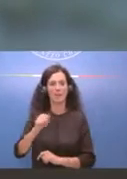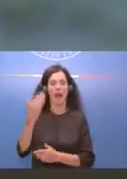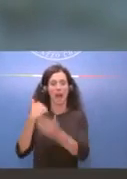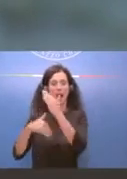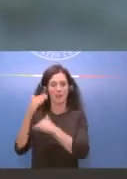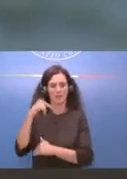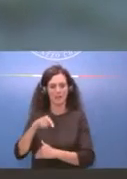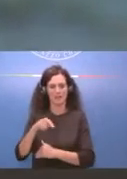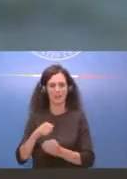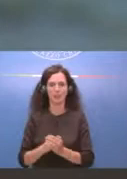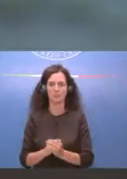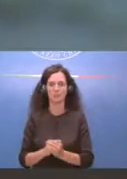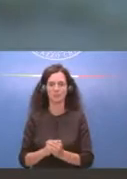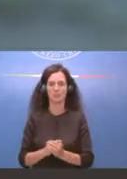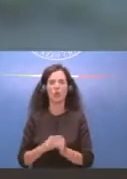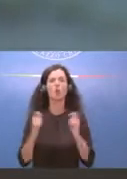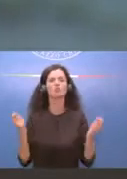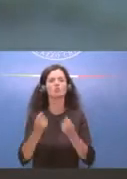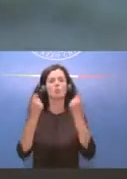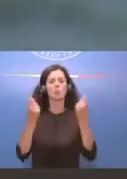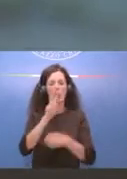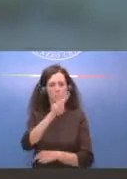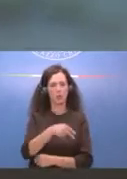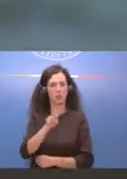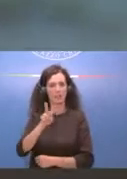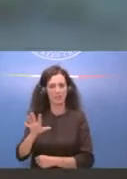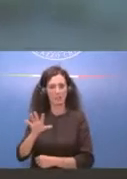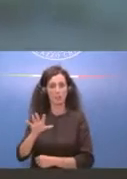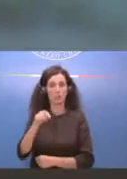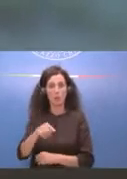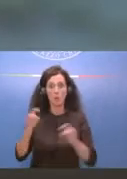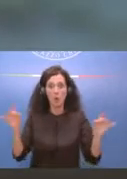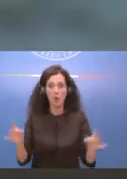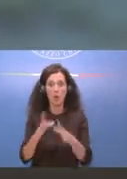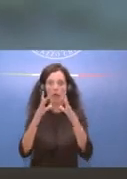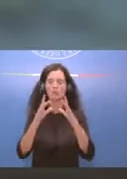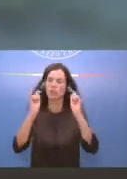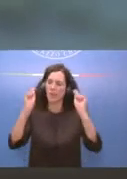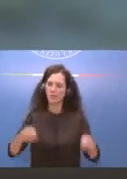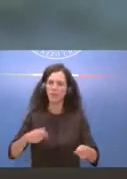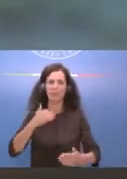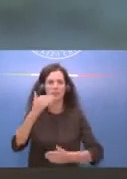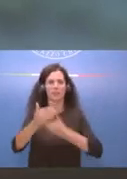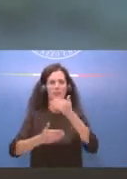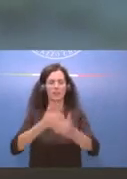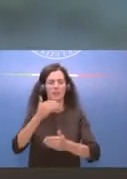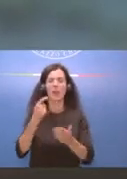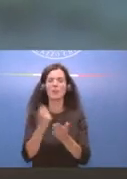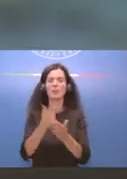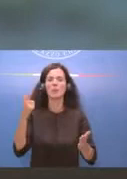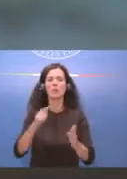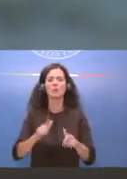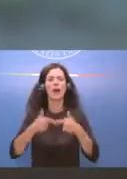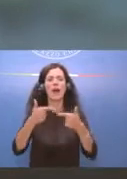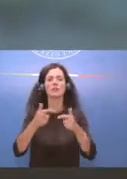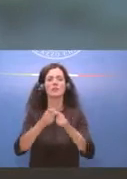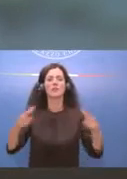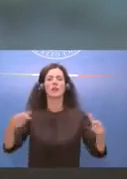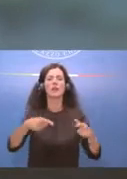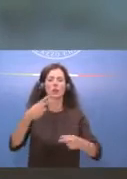2025 deve essere occasione di rilancio profondo e duraturo per questa città